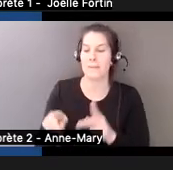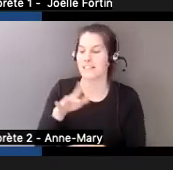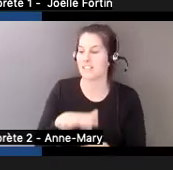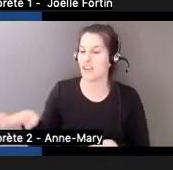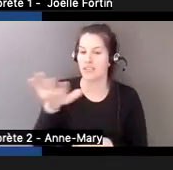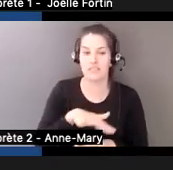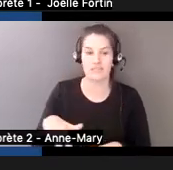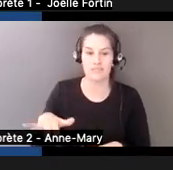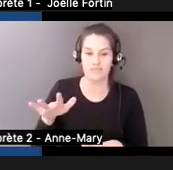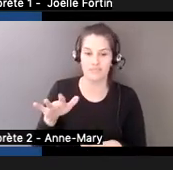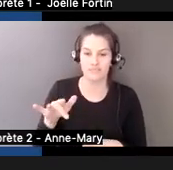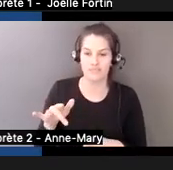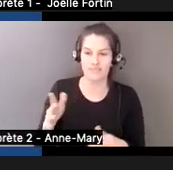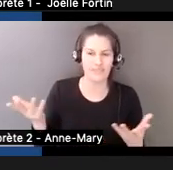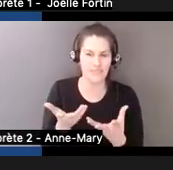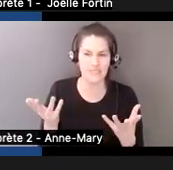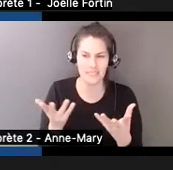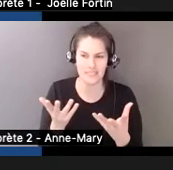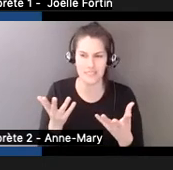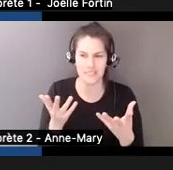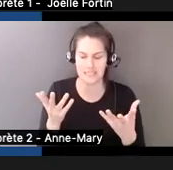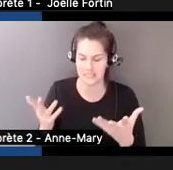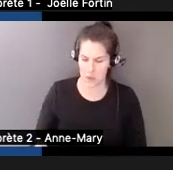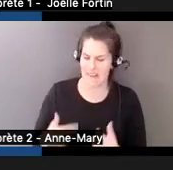êtes porté à faire tout à la place